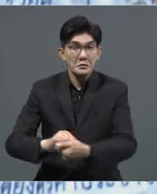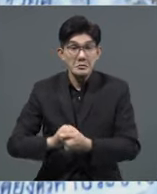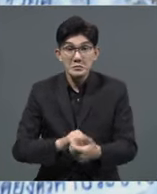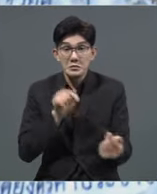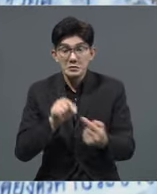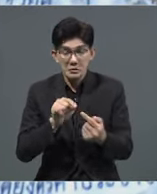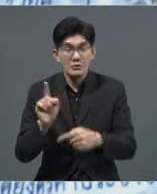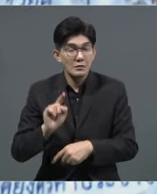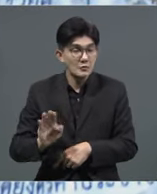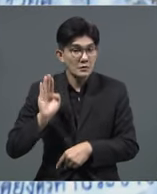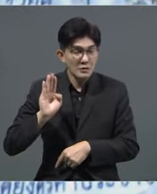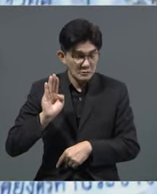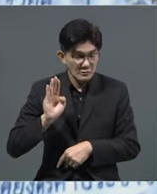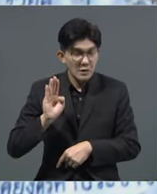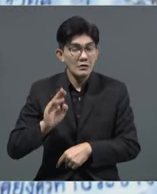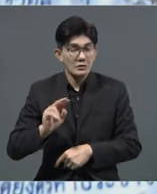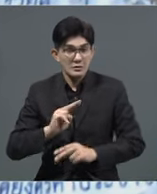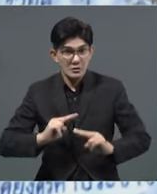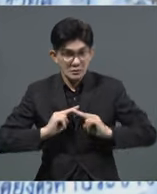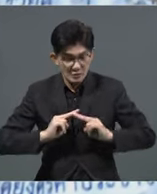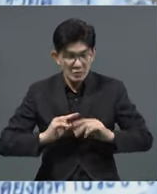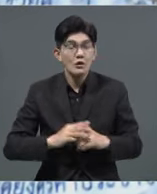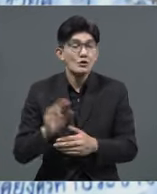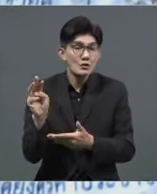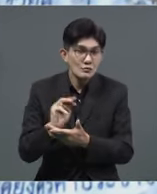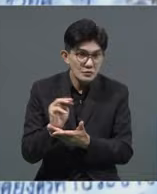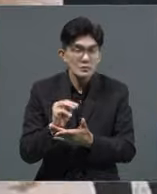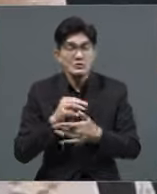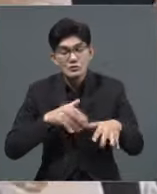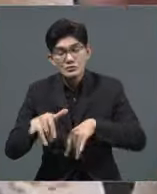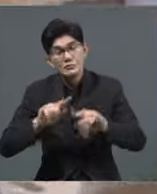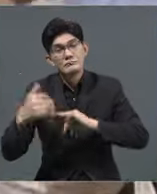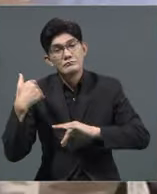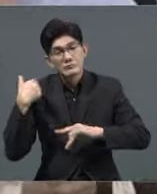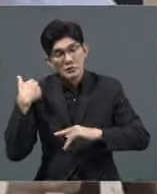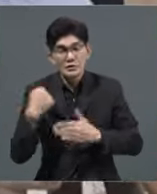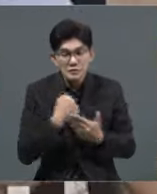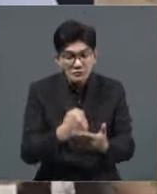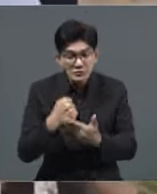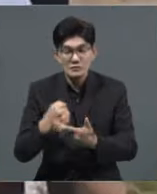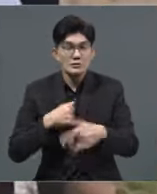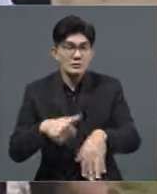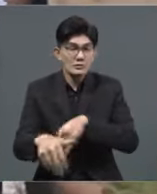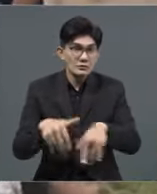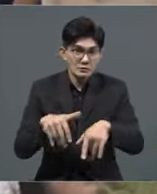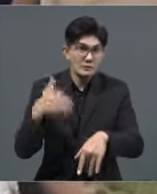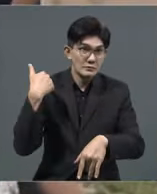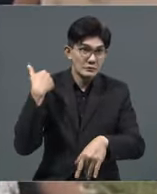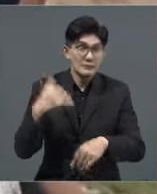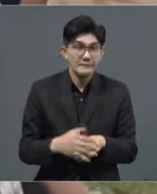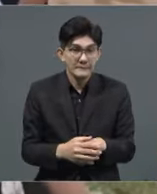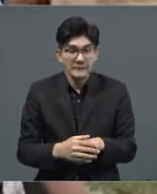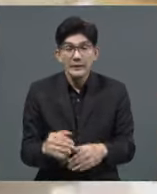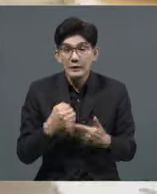าคเอกชนภาคประชาสังคมมีมูลนิธิจิตอาสาต่างๆเขาพื้นที่มาซอยเหลือพี่น้องเนาะค่ะเพิ่นก็ไปซ